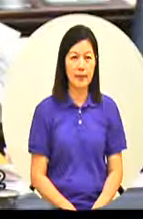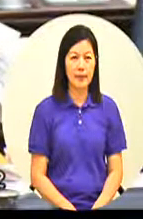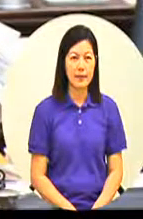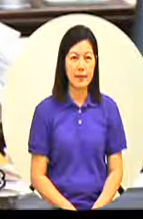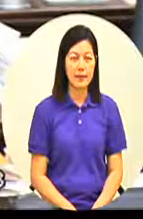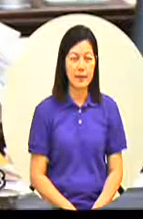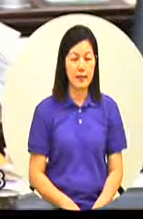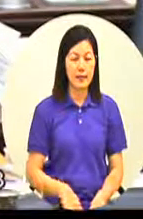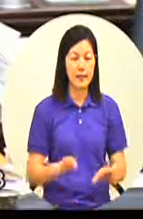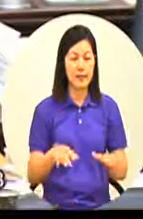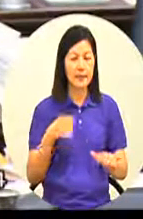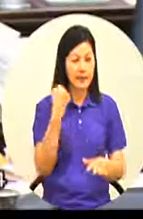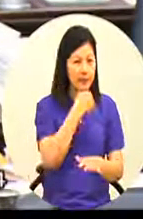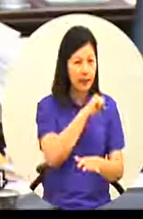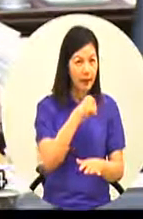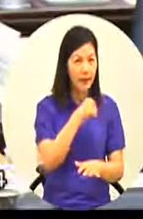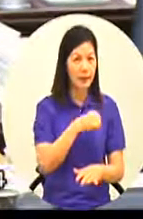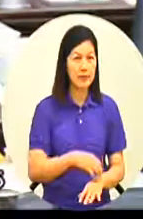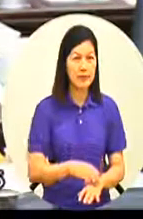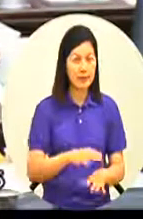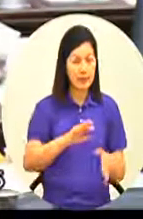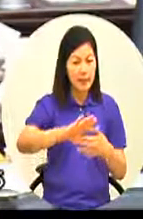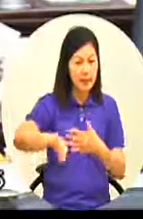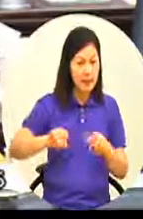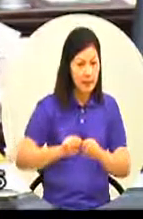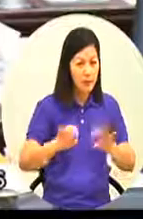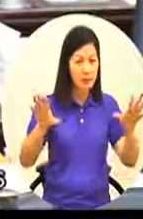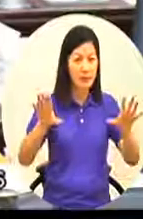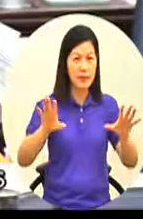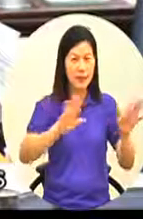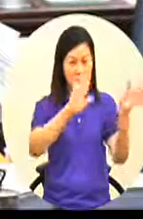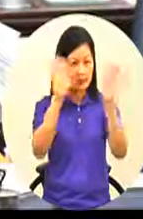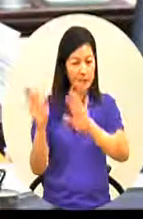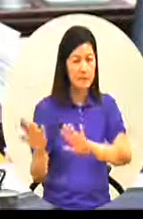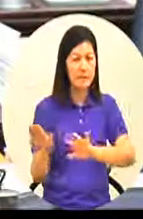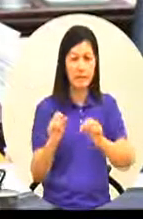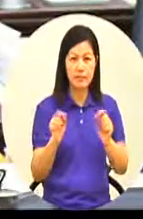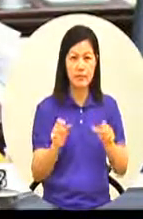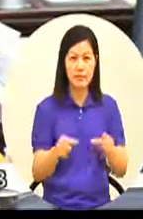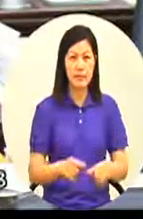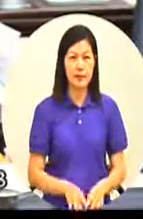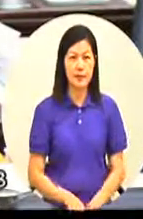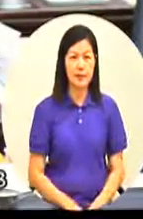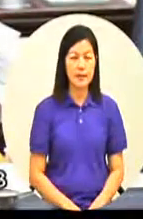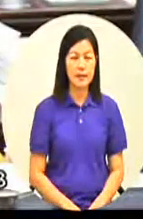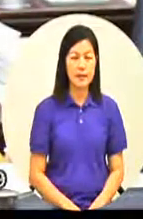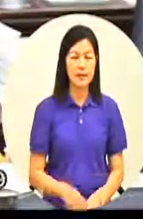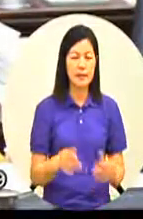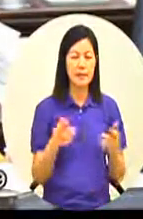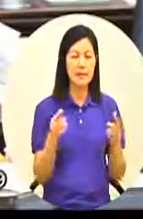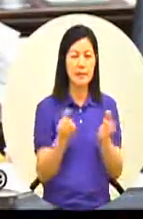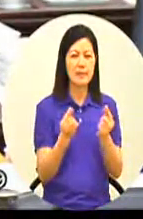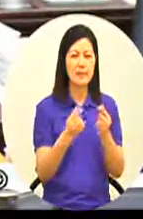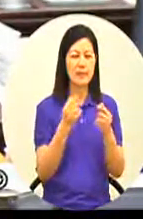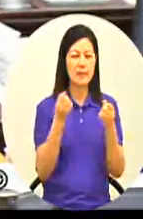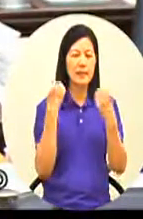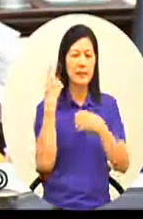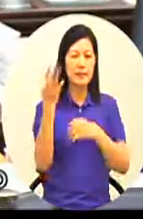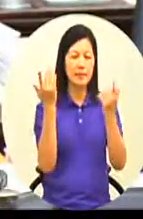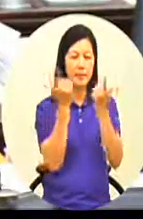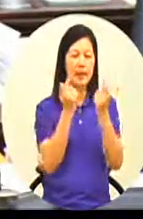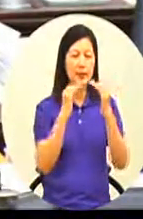到，哎，台湾现在有一个另外发展出另外一个样态，当然高市现在是没有，就像新北市它其实是有透